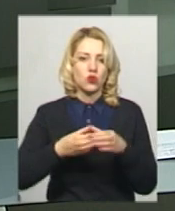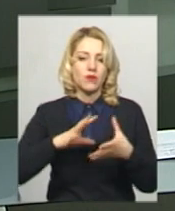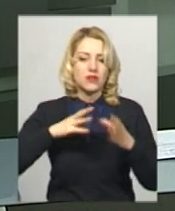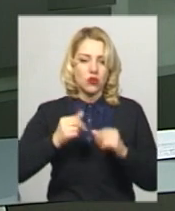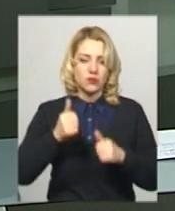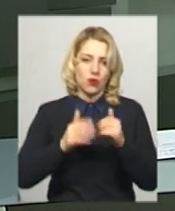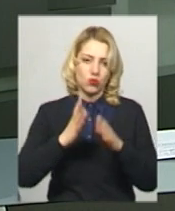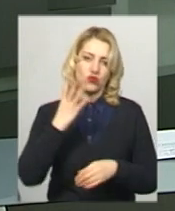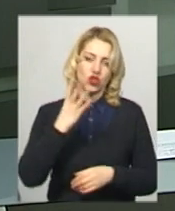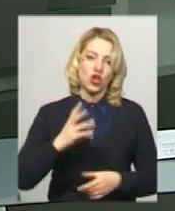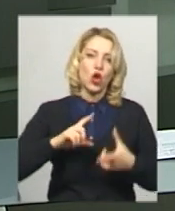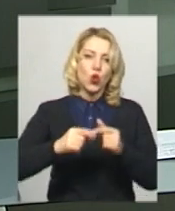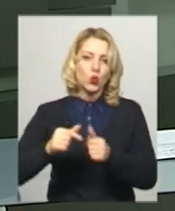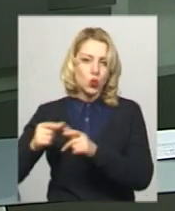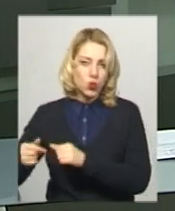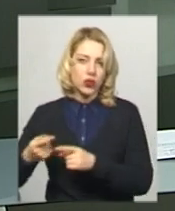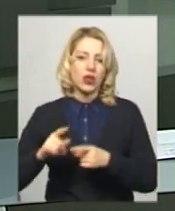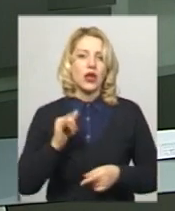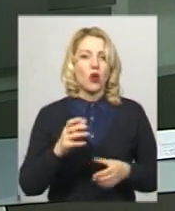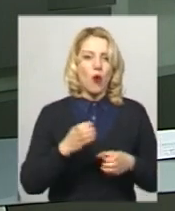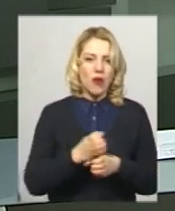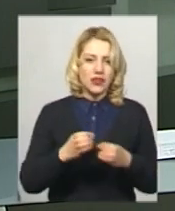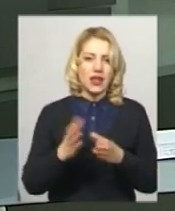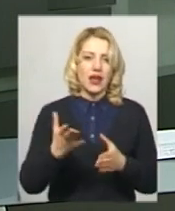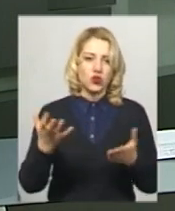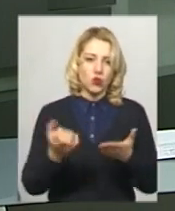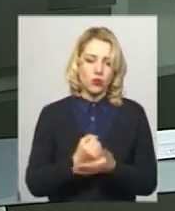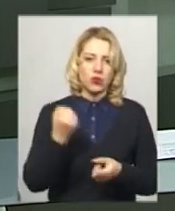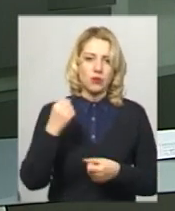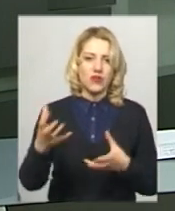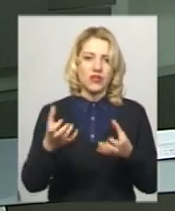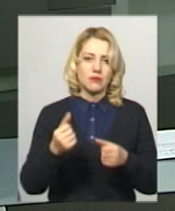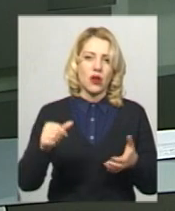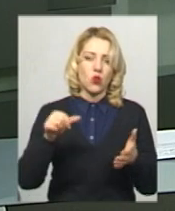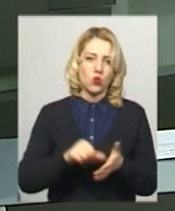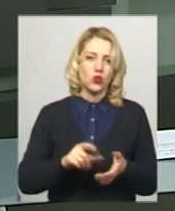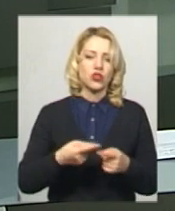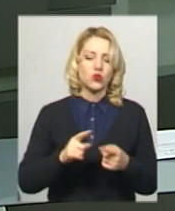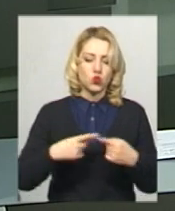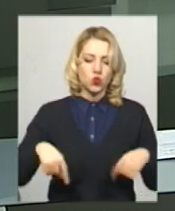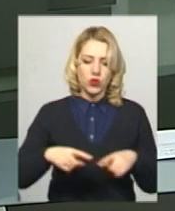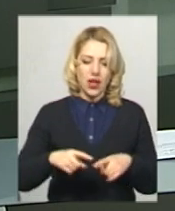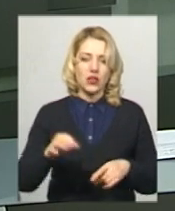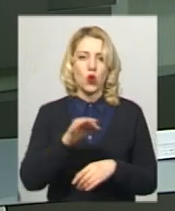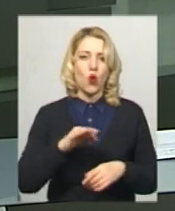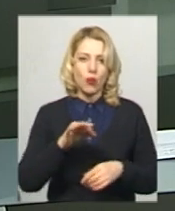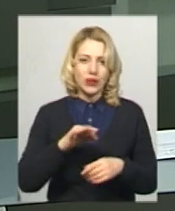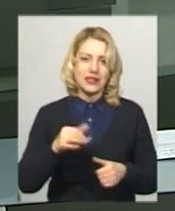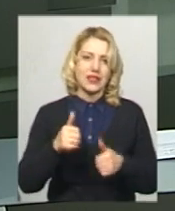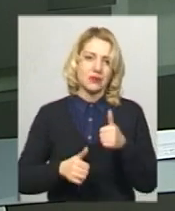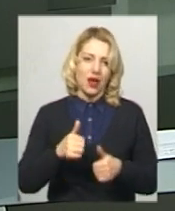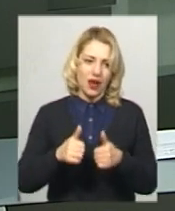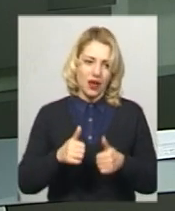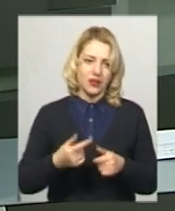відбудуться у 4 тури. Команда, яка здобуде перемогу, візьме участь у зональних обласних змаганнях з волейболу. Більше розповість